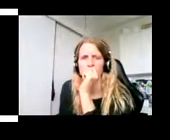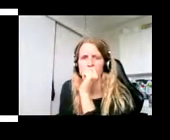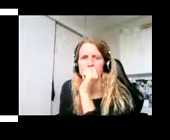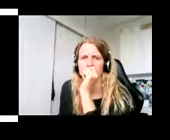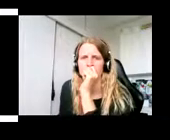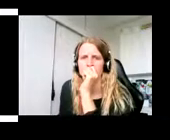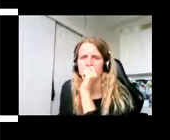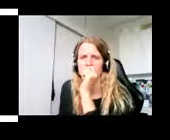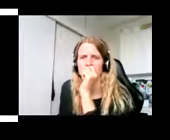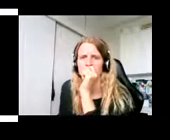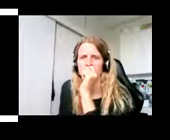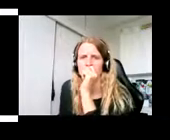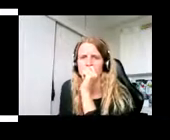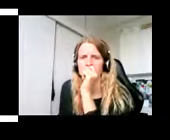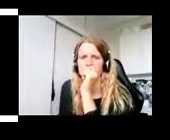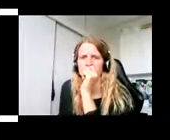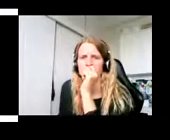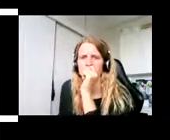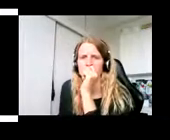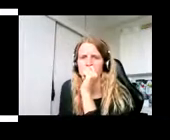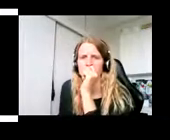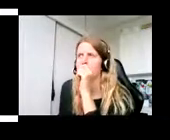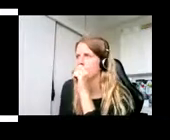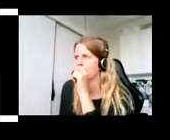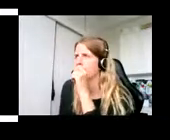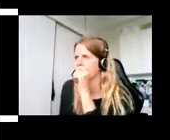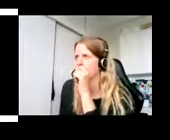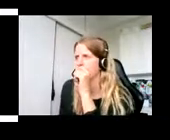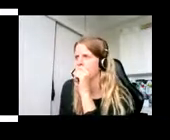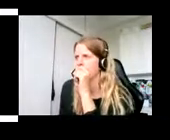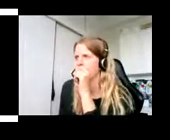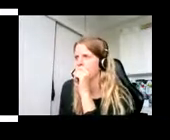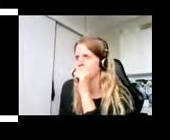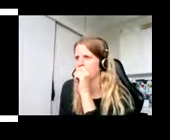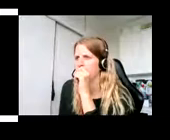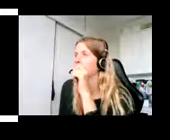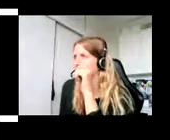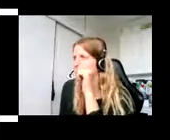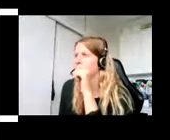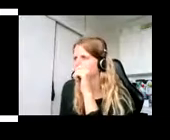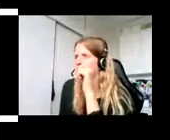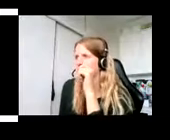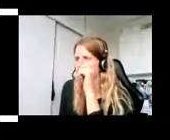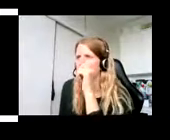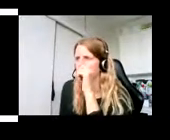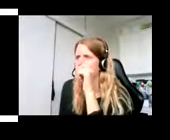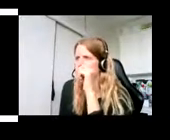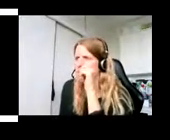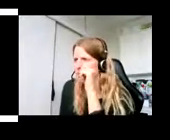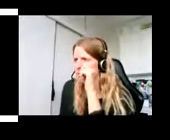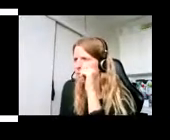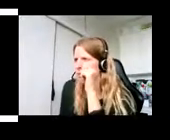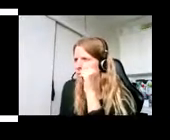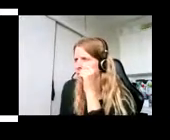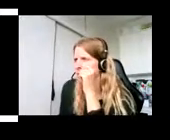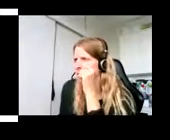om activiteiten voor te bereiden, in te kleden, animaties te doen, maar wel onder begeleiding. Ja, ja, dat je dat eigenlijk eerder ziet als activiteit